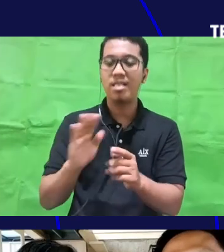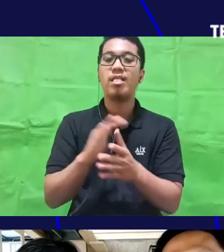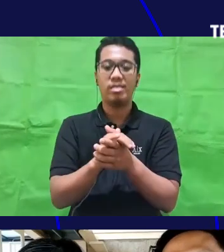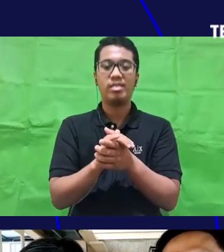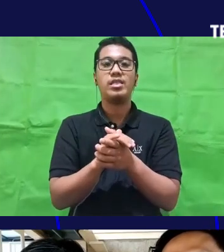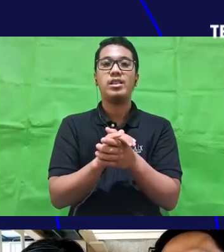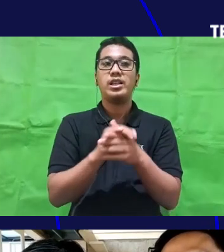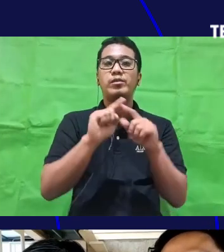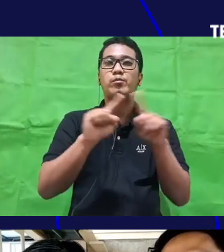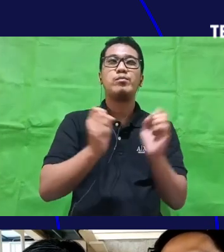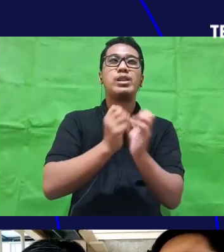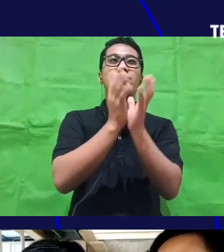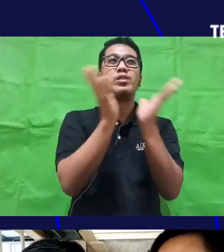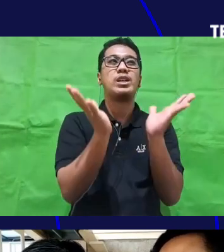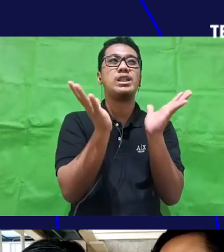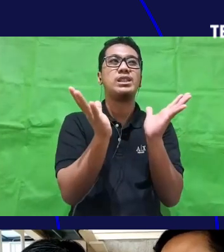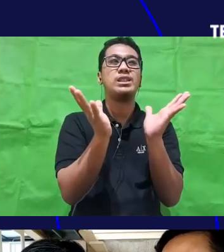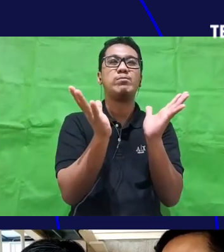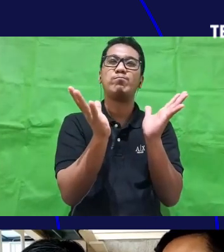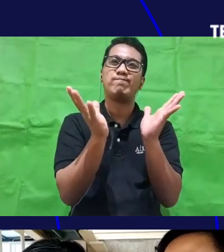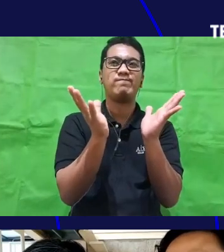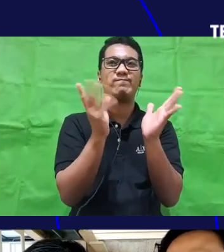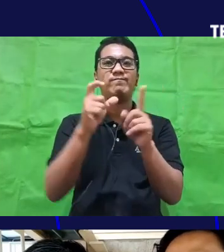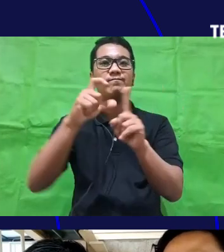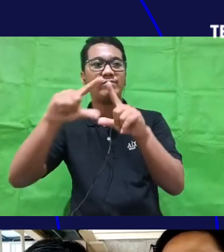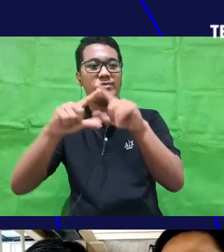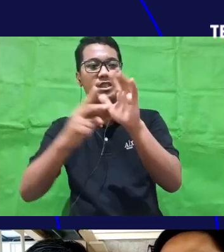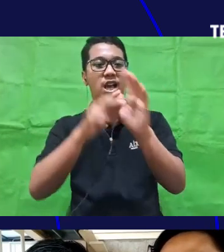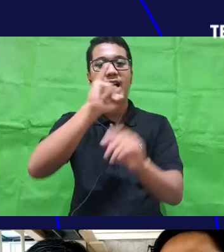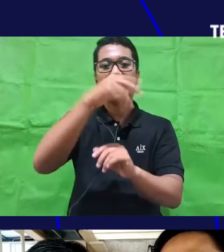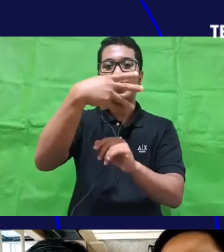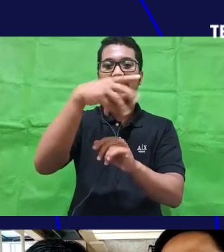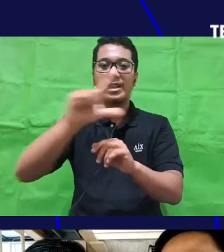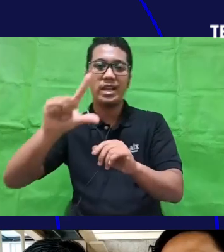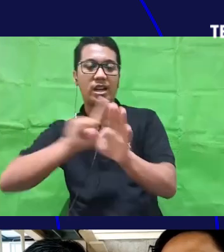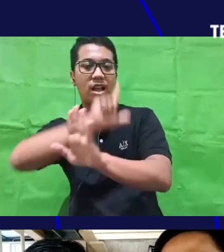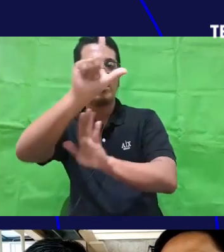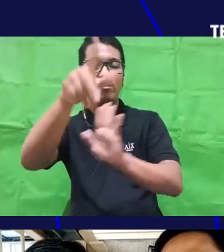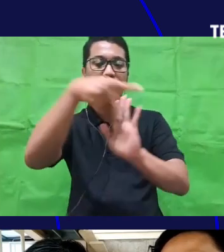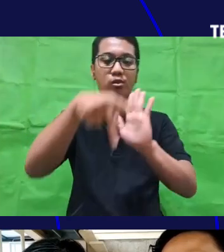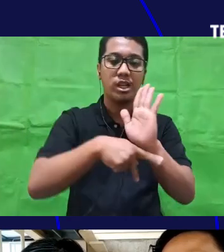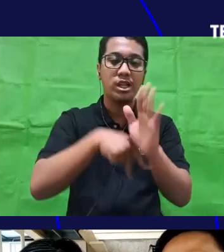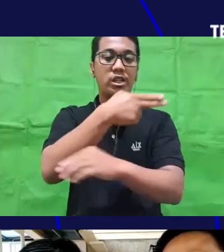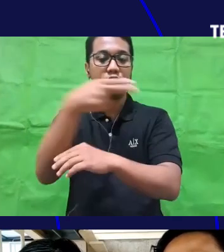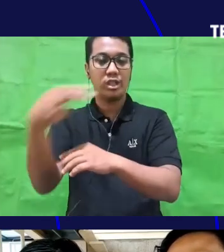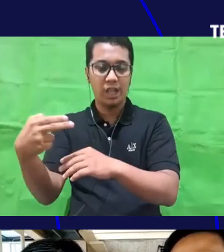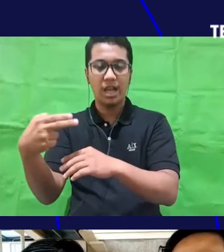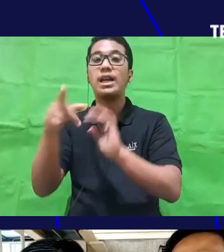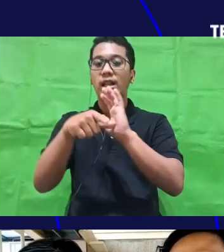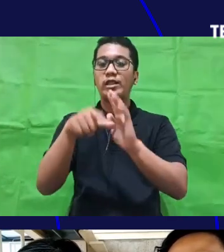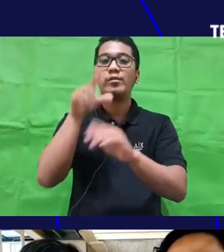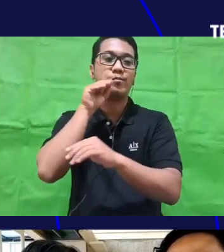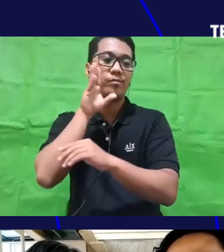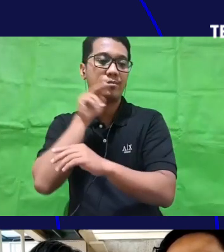melanjutkan proyeknya di Indonesia gitu. Nanti Daniel akan cerita lebih detail soal itu. Berikutnya saya